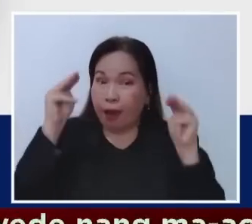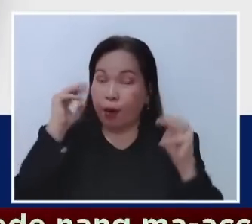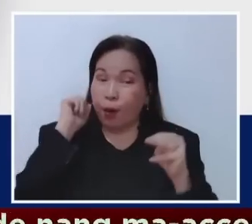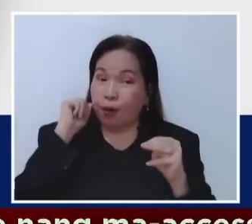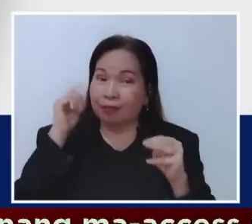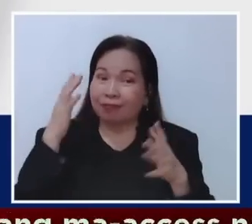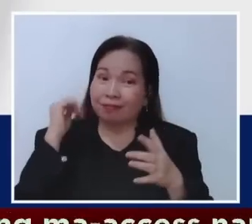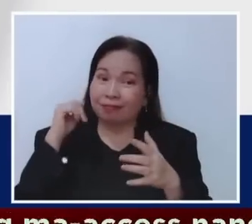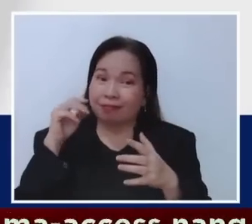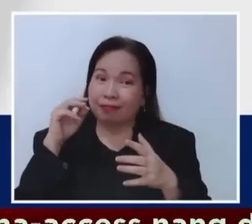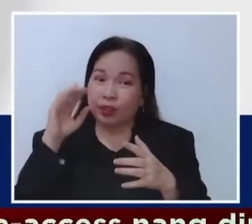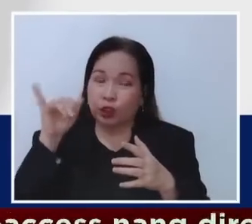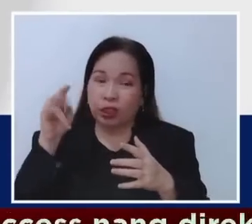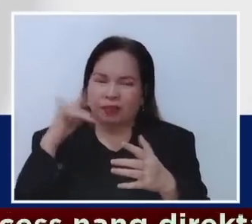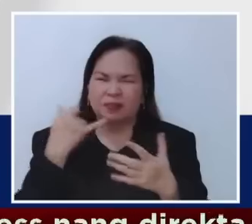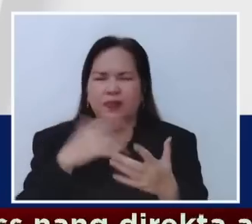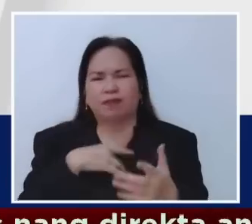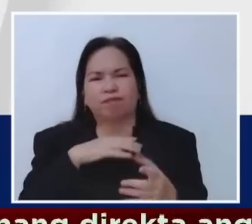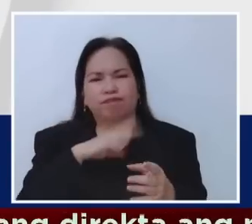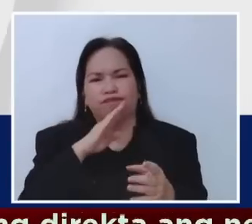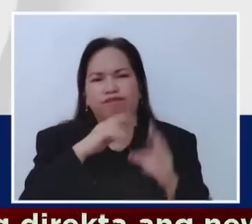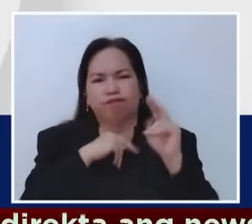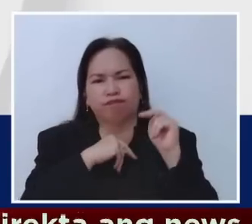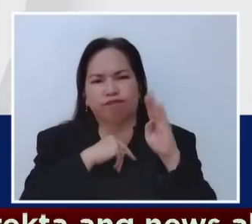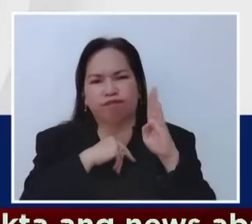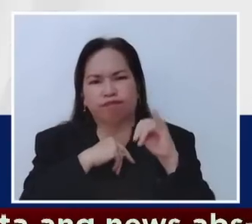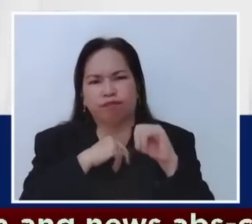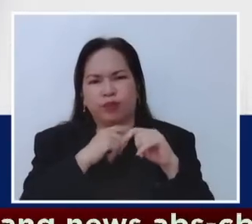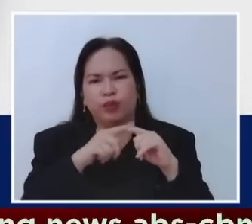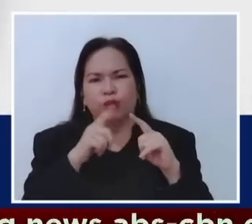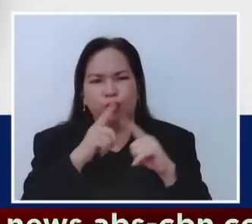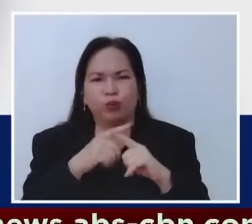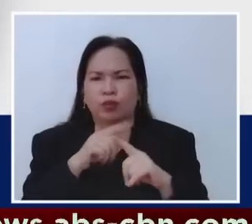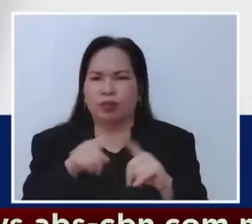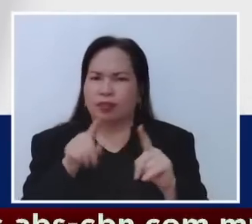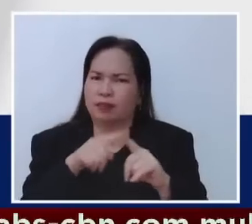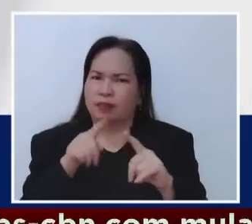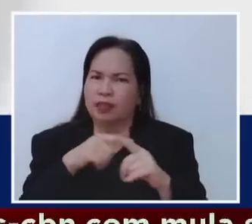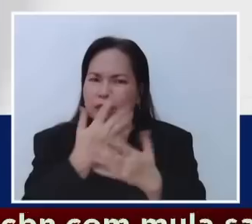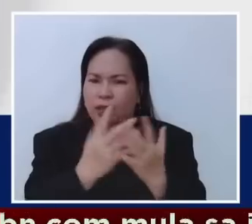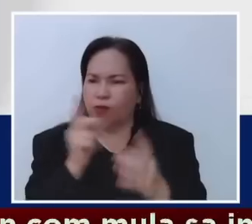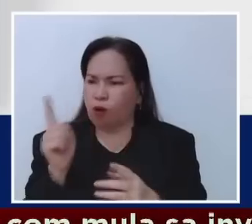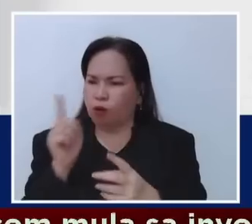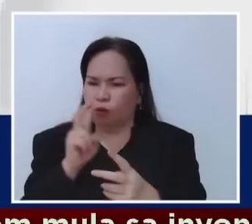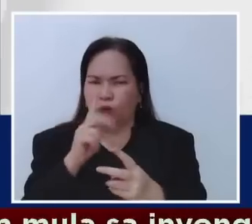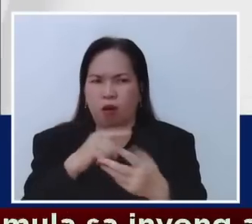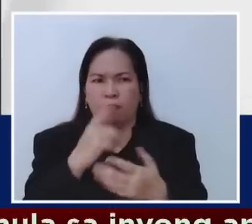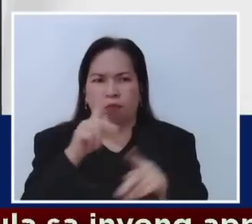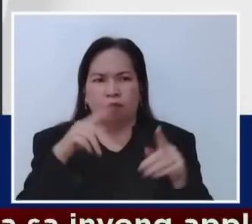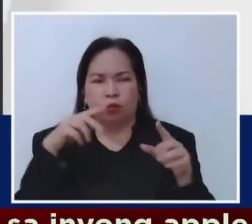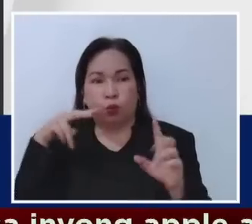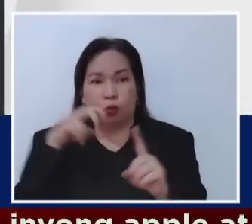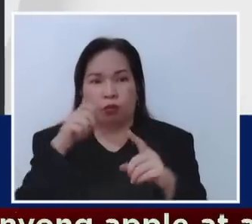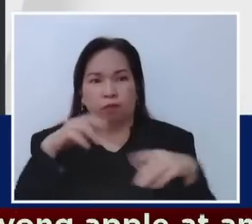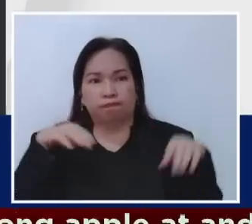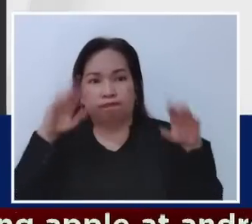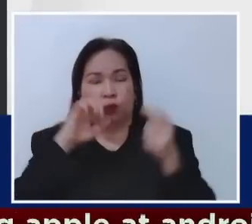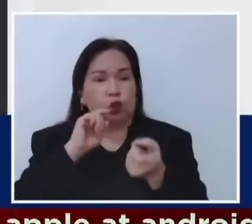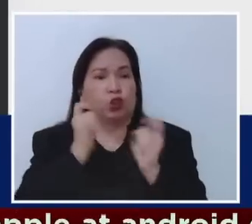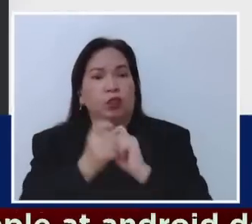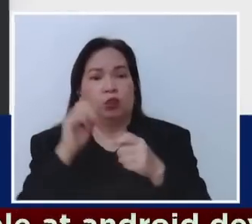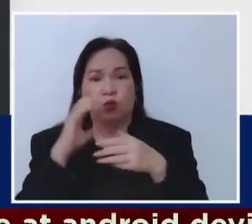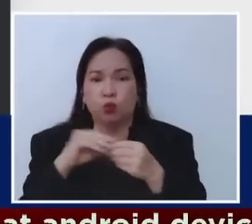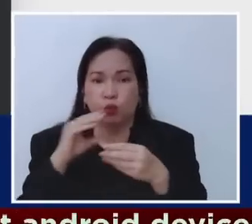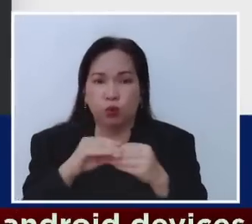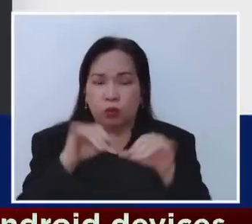sa NBI. Magkasunod lang umano kasi ang pagbaliktad ng mga testigo sa pagkamatay ng kanyang asawa na nakaditine sa NBI at